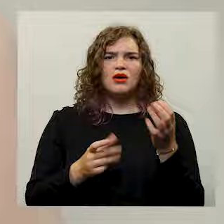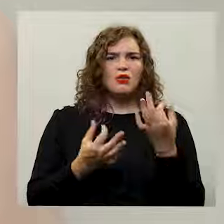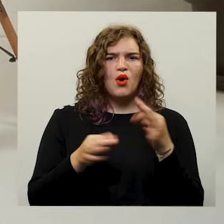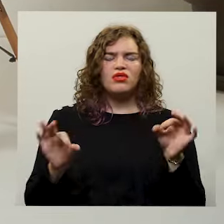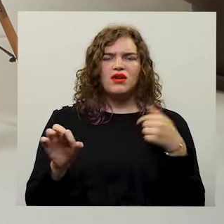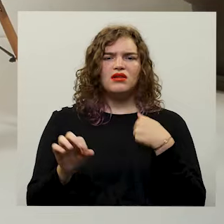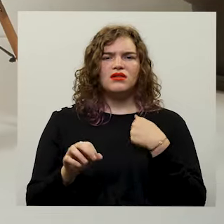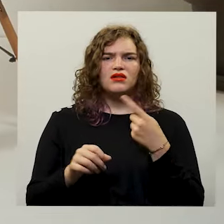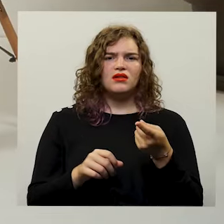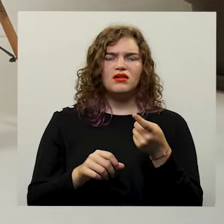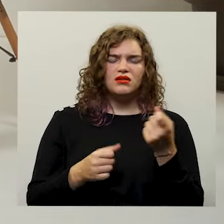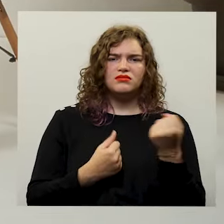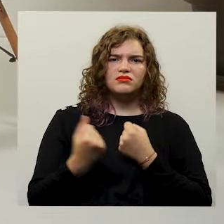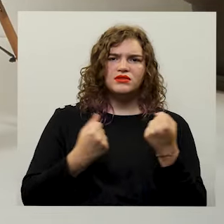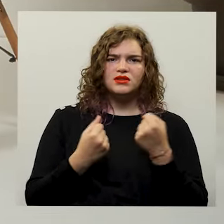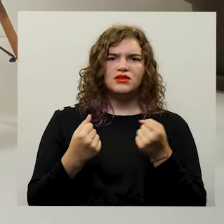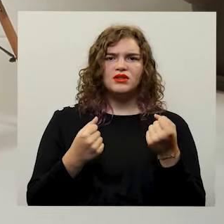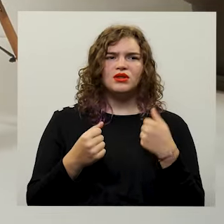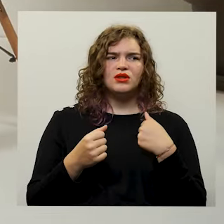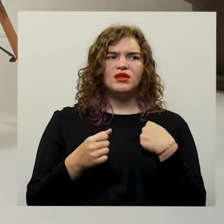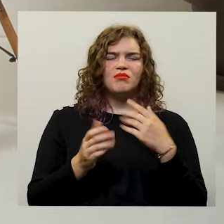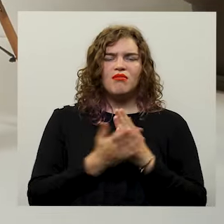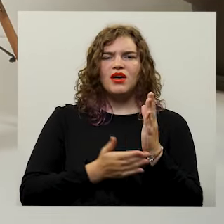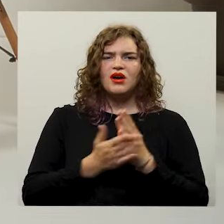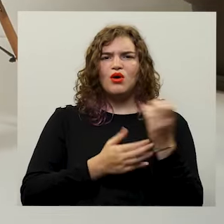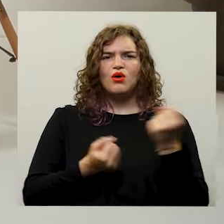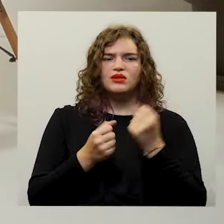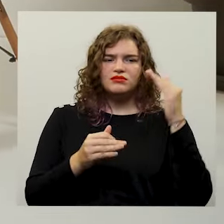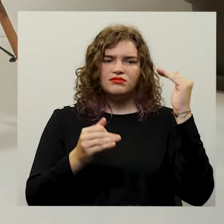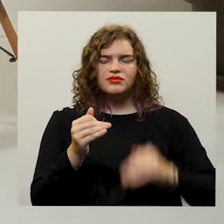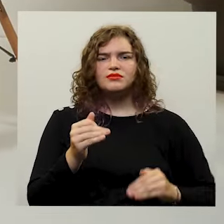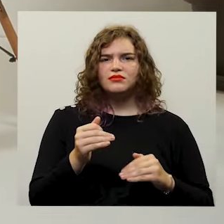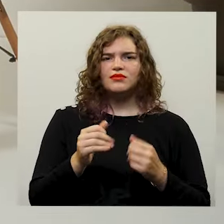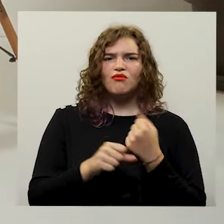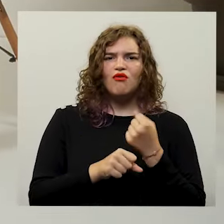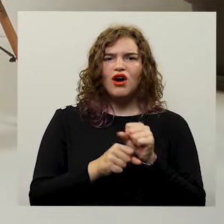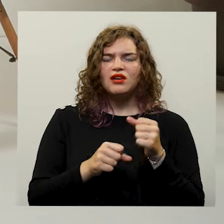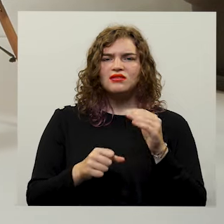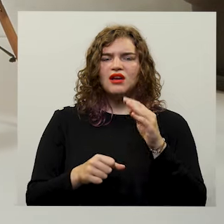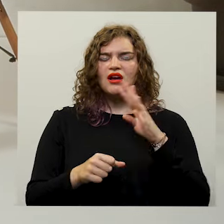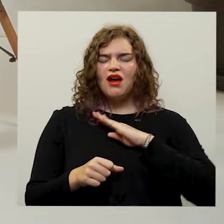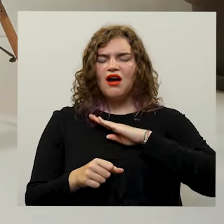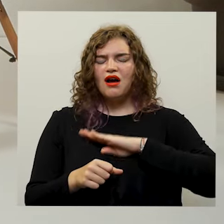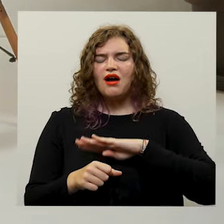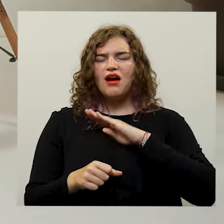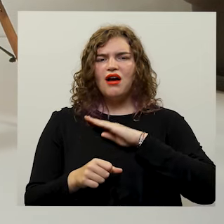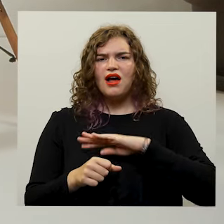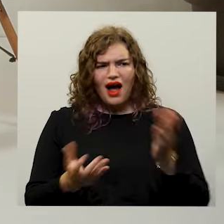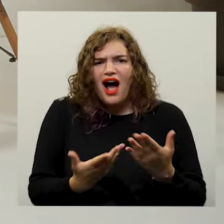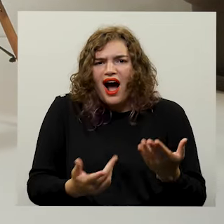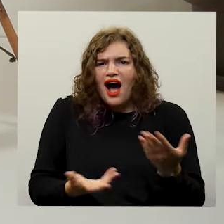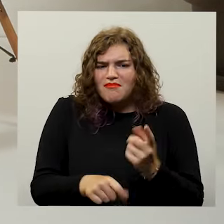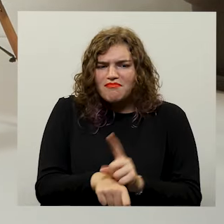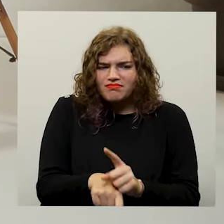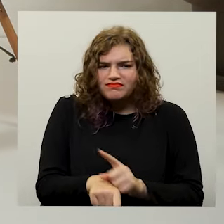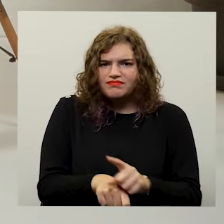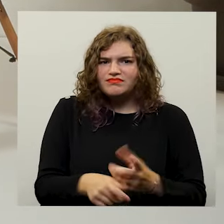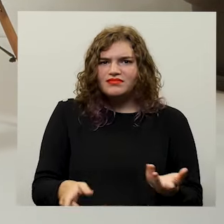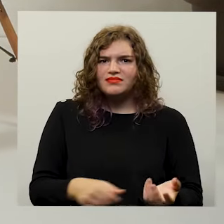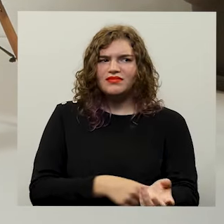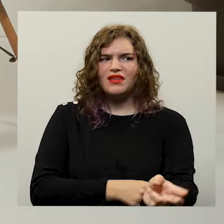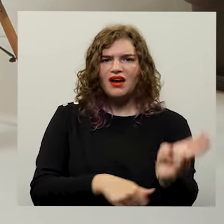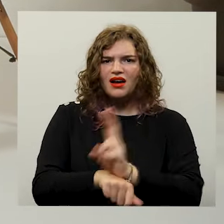modernă. Și conduceam sub limită de viteză. Da, de atât era de calm. 60 la oră. Hai, Daniel! Ea zicea, mă, nu te